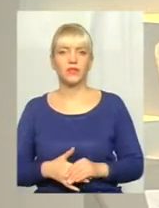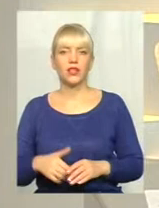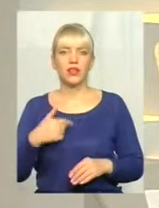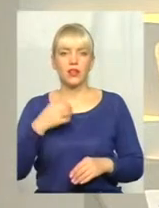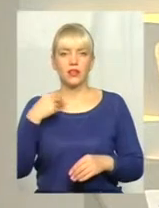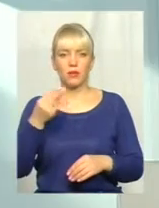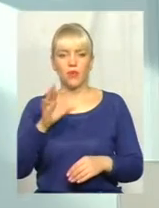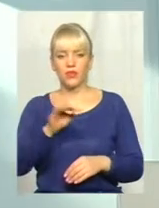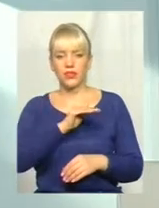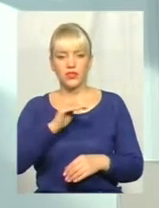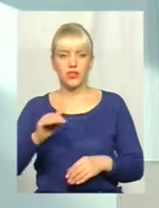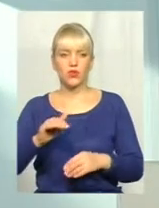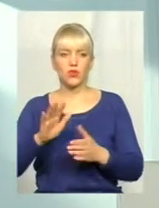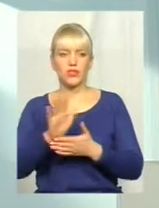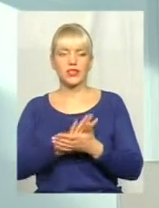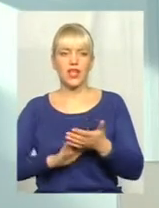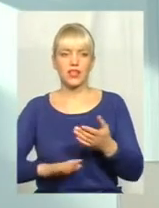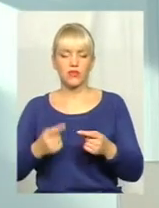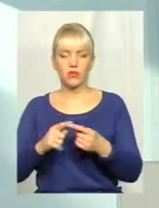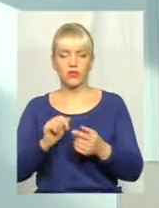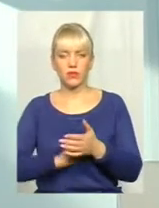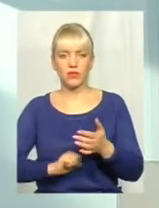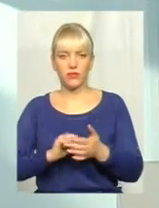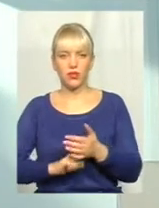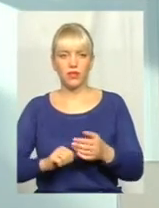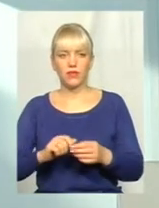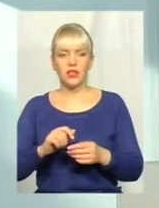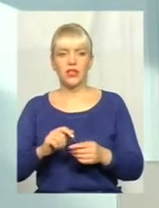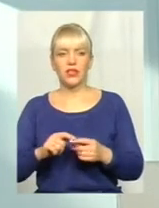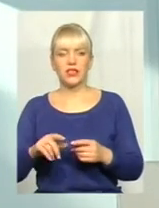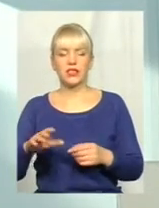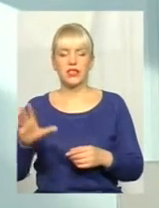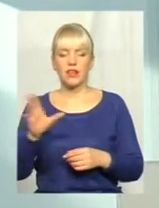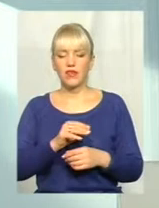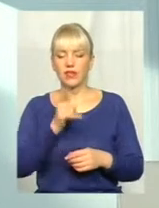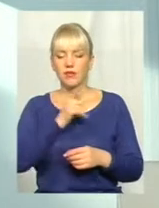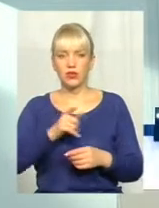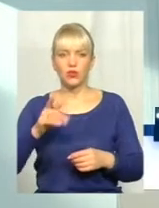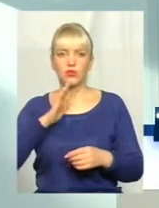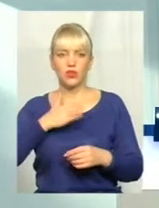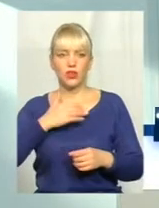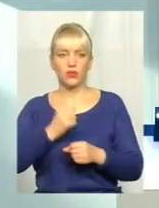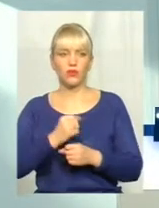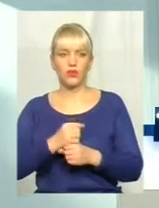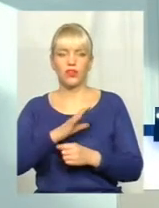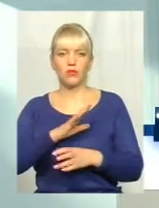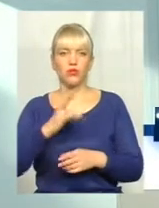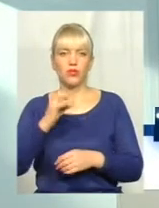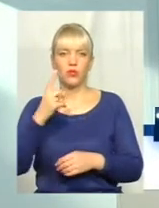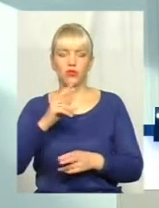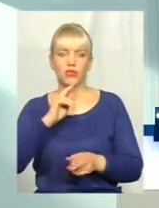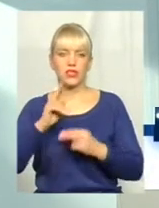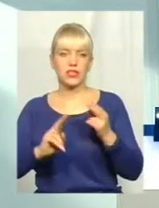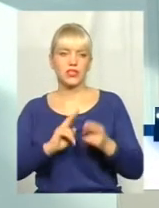одну офіційну заяву з цього приводу, що не було за весь період моєї роботи, а працюю дуже давно, не було ні одного